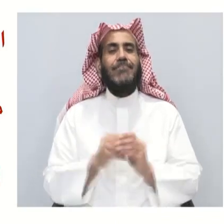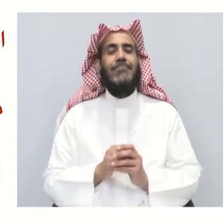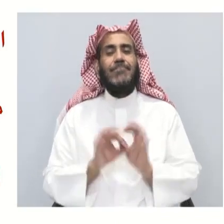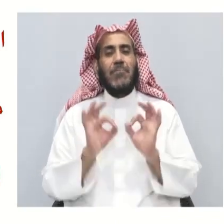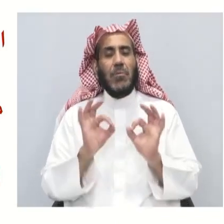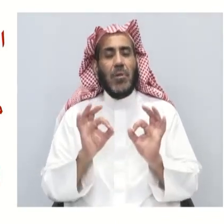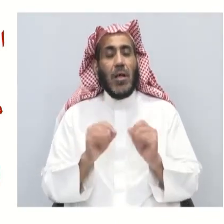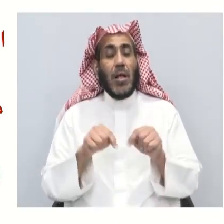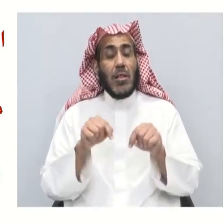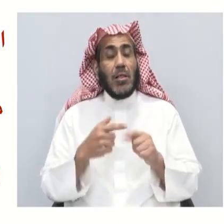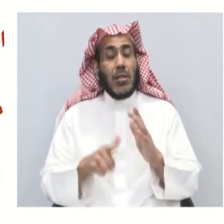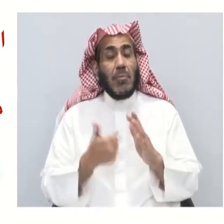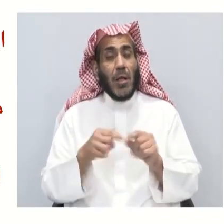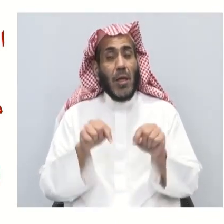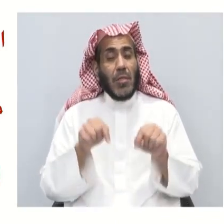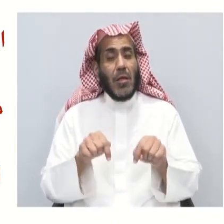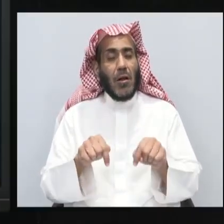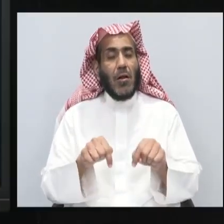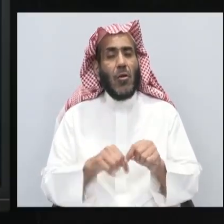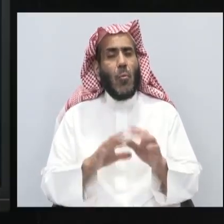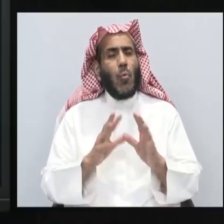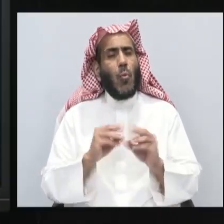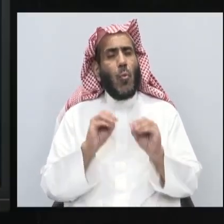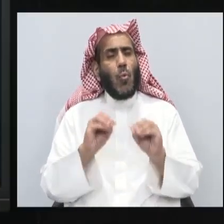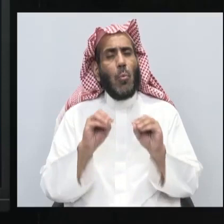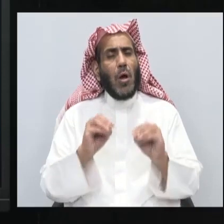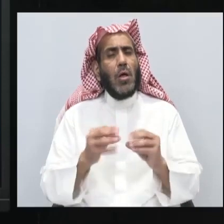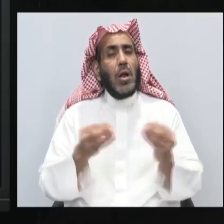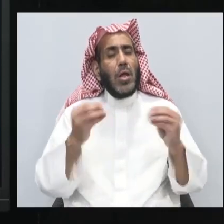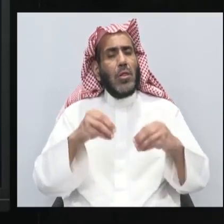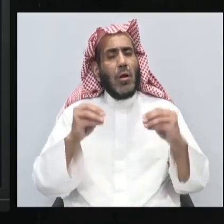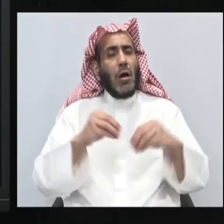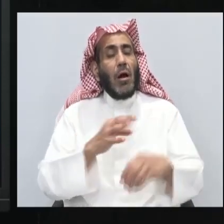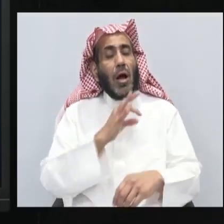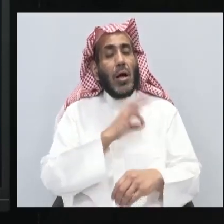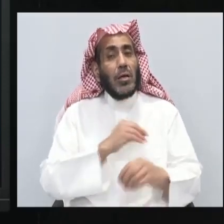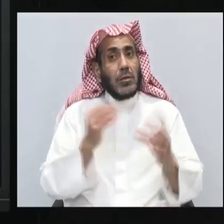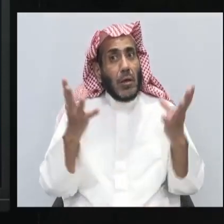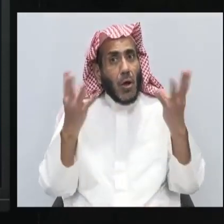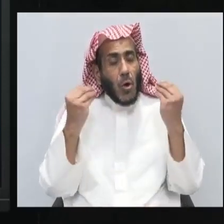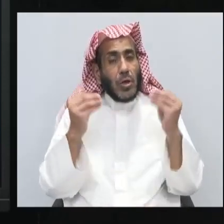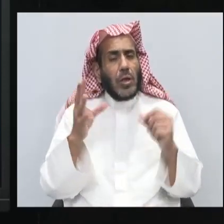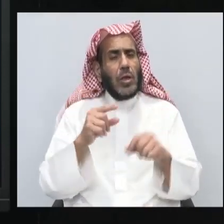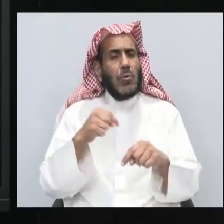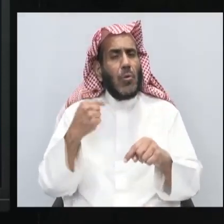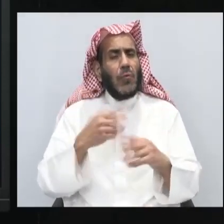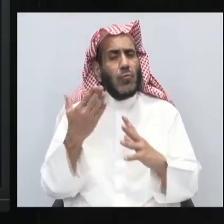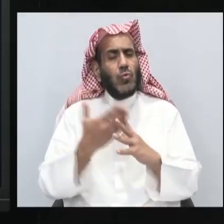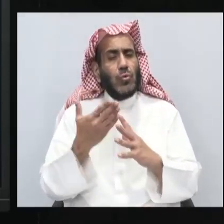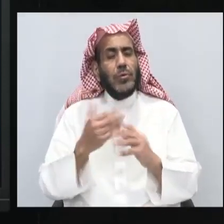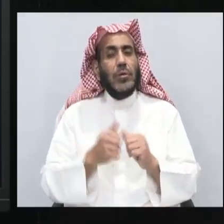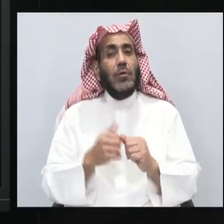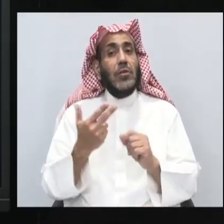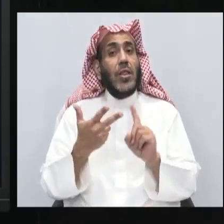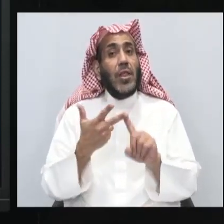نبدأ هذه الأيام نتطرق إلى بعض الإثراءات العلمية للفصول الموجودة لهذا الفصل،